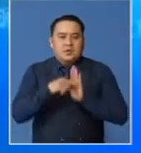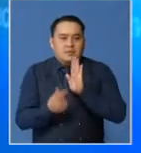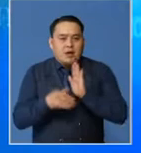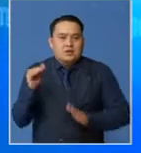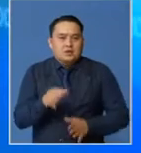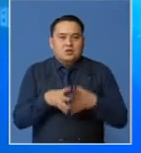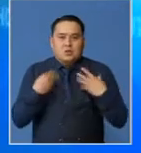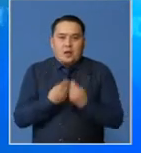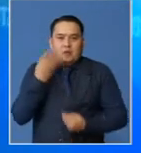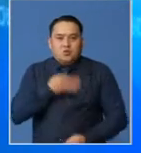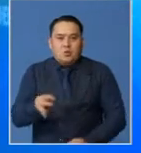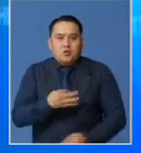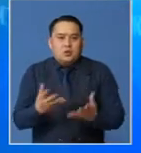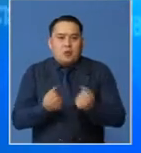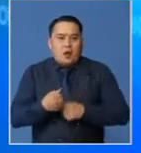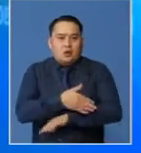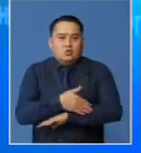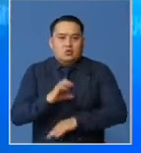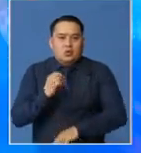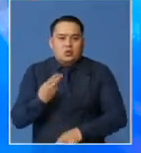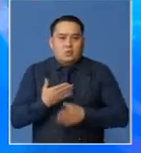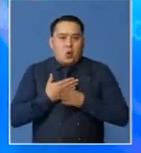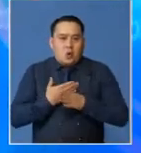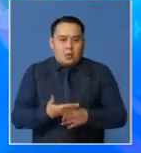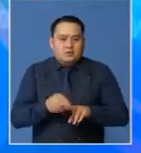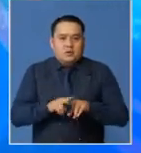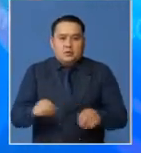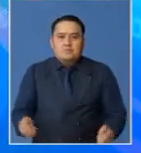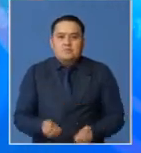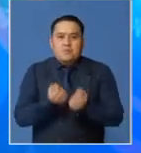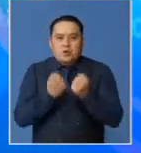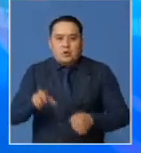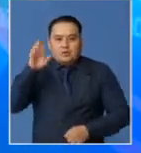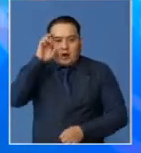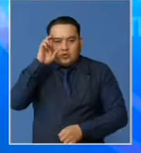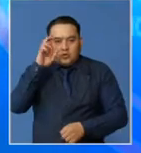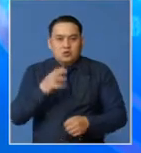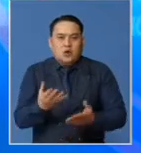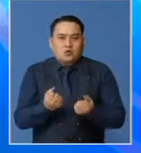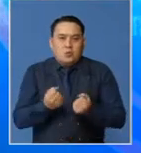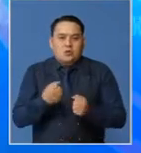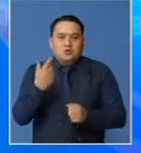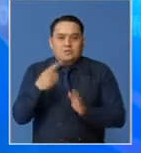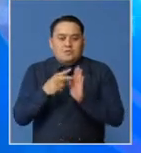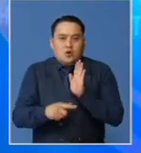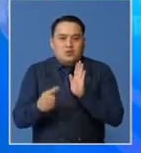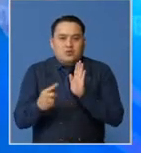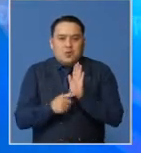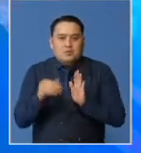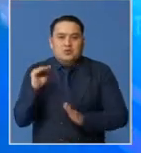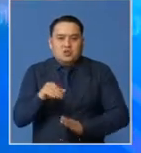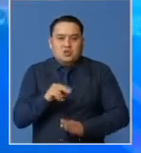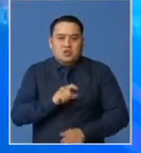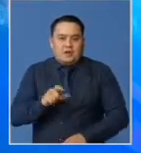17 тысяч семей Алматинской области получат адресную социальную помощь. Всего в поддержке от государства заручатся более 87